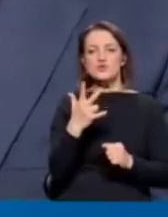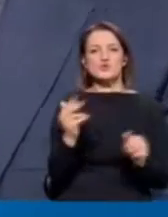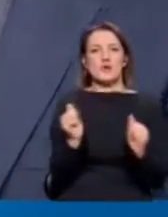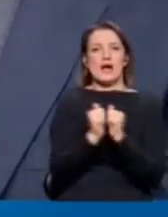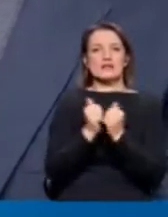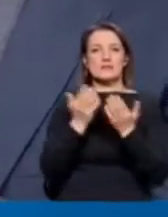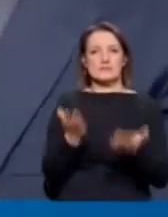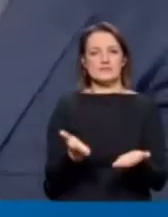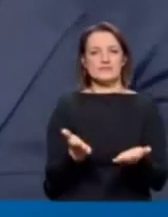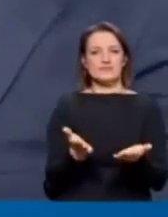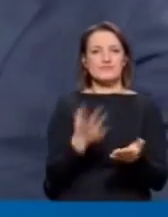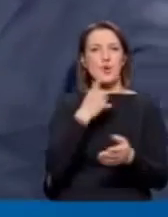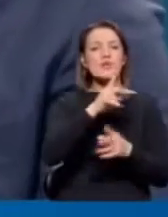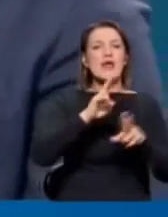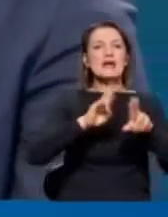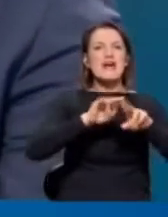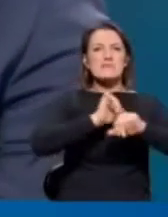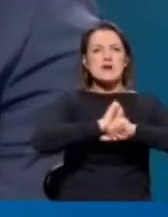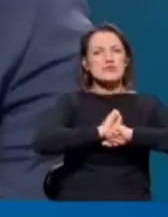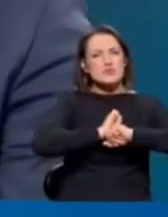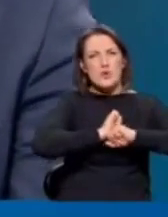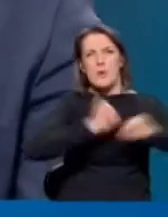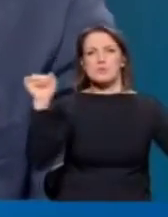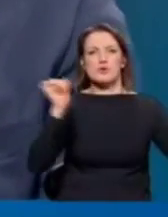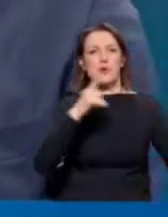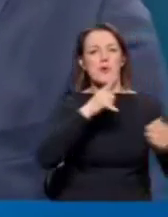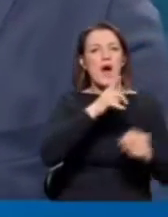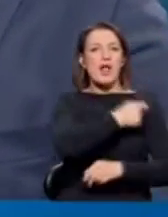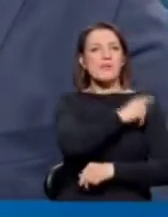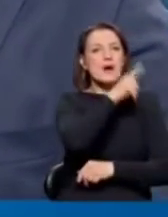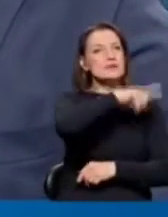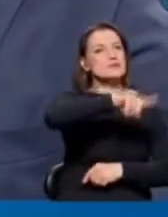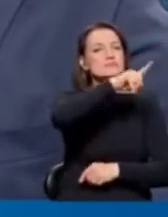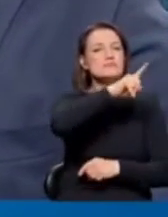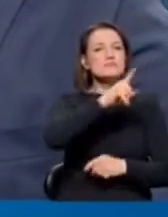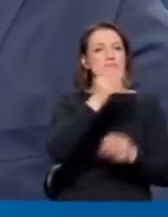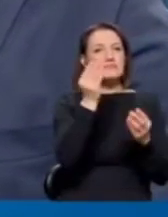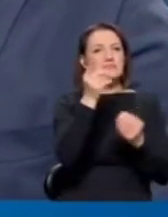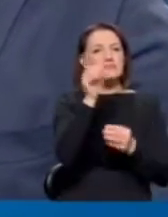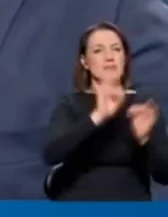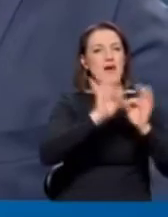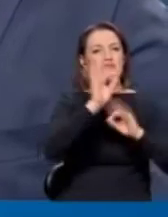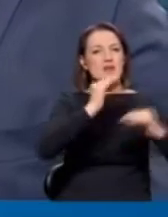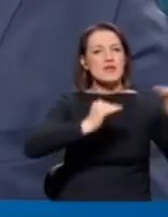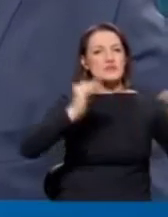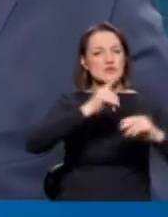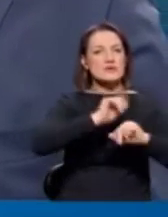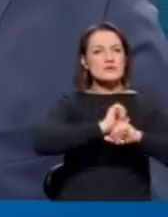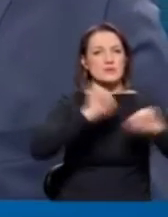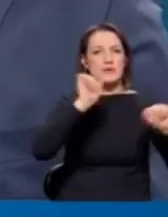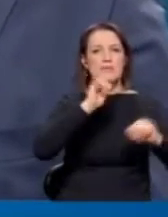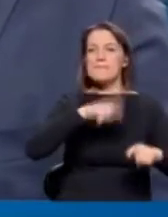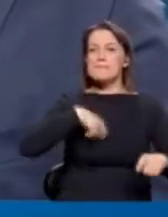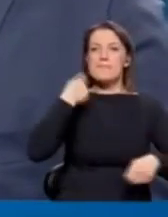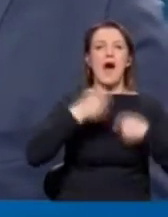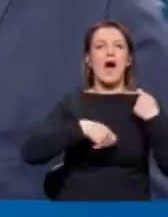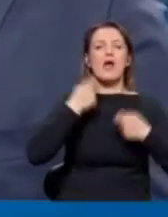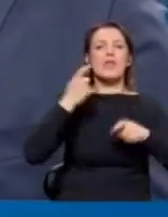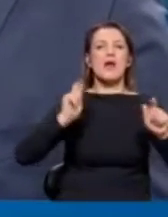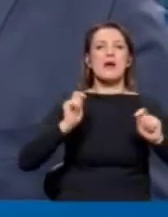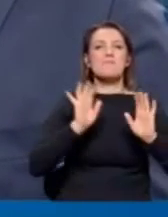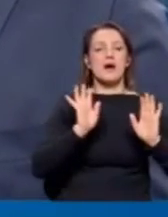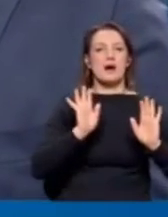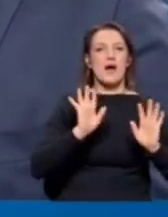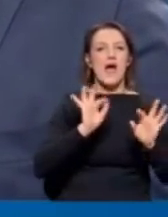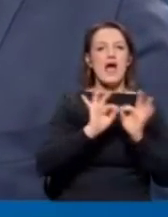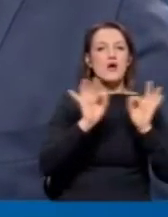diyorlar Tabii onlar kıyameti koparıyorlar bu artışı nedeniyle yani niye bahane üretiyorsun kardeşim yönetemiyorsunuz